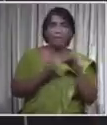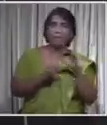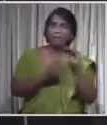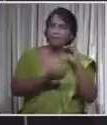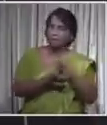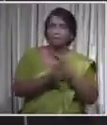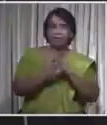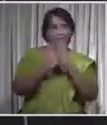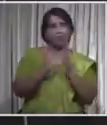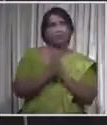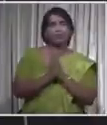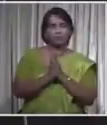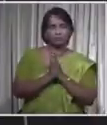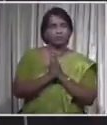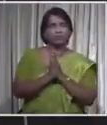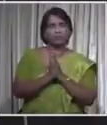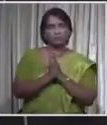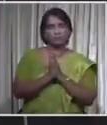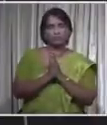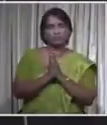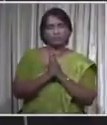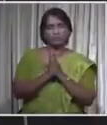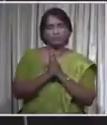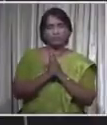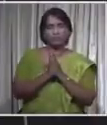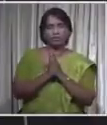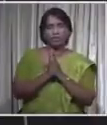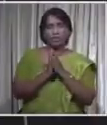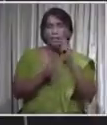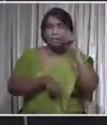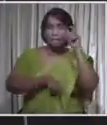බැංකුවද මේ ඔක්කොම